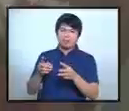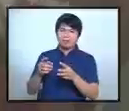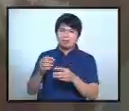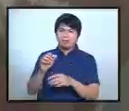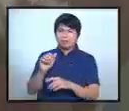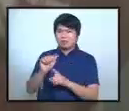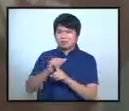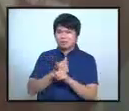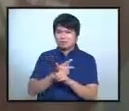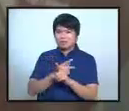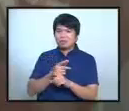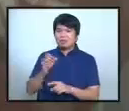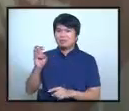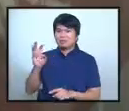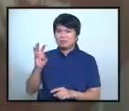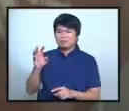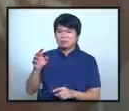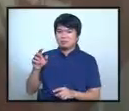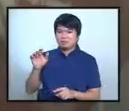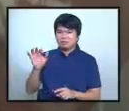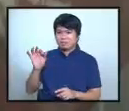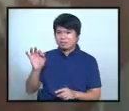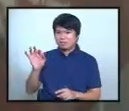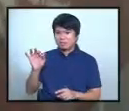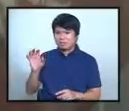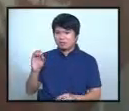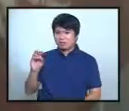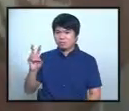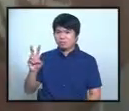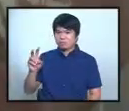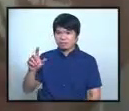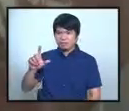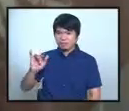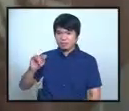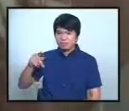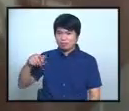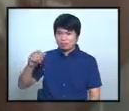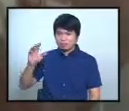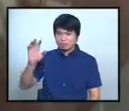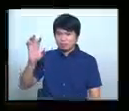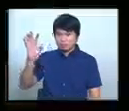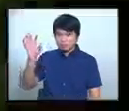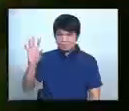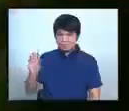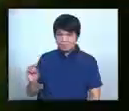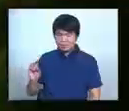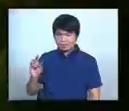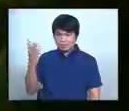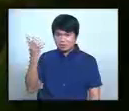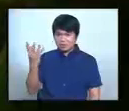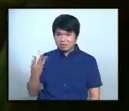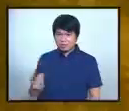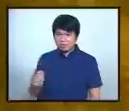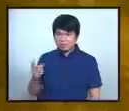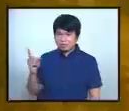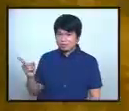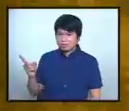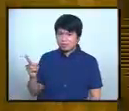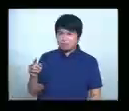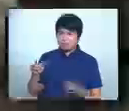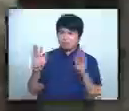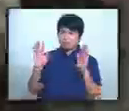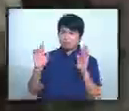April 16, 1902, sa Maylipa, Batangas, sa Amerikanong General na si Franklin Bell, sumuko na rin sa